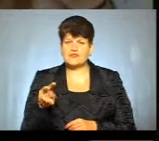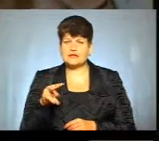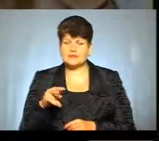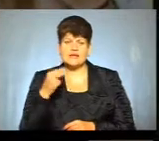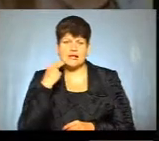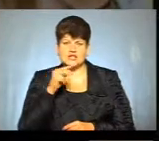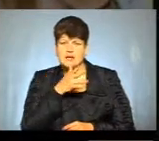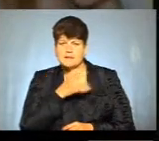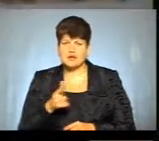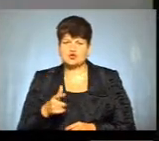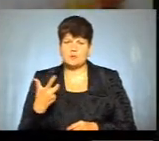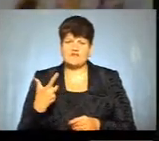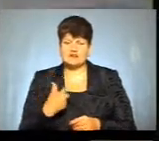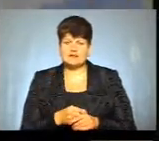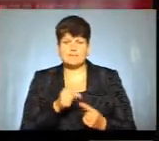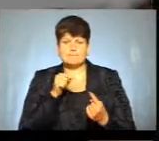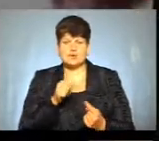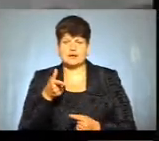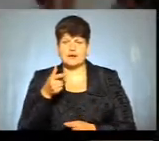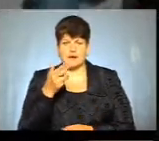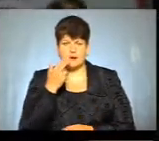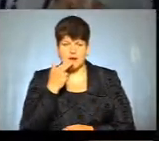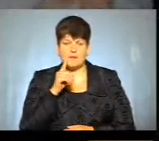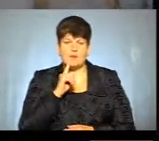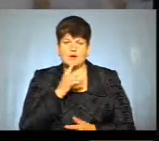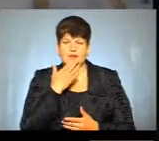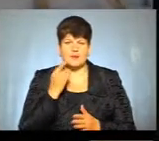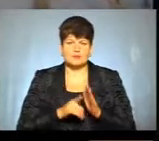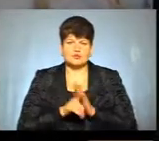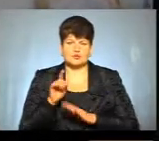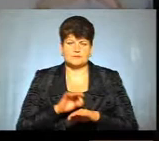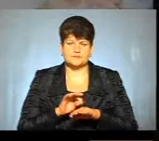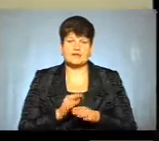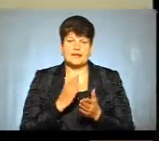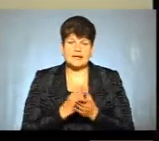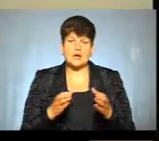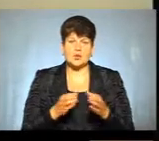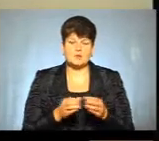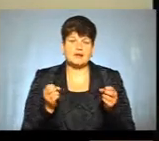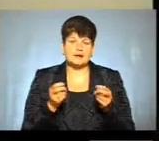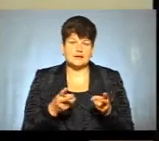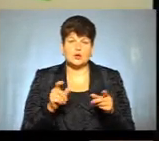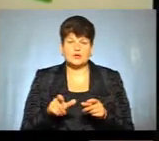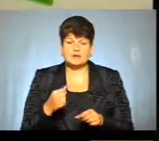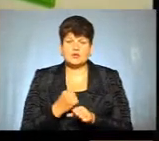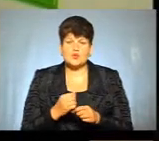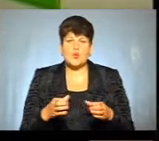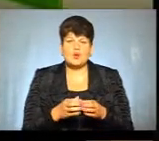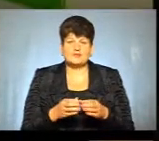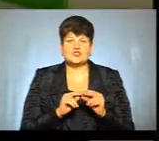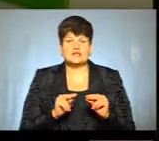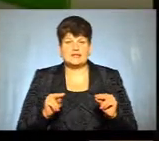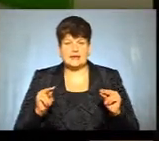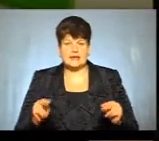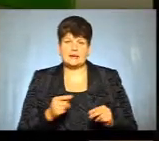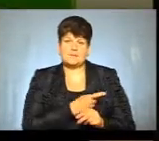найкращий період, щоб вакцинуватися від грипу, поки немає спалаху захворюваності. Є групи ризику – це люди, які працюють в колективі, це йдуть вчителі, це